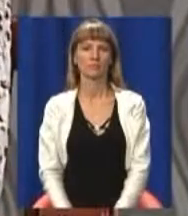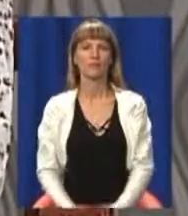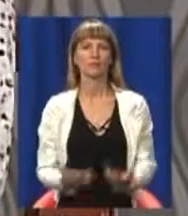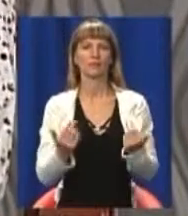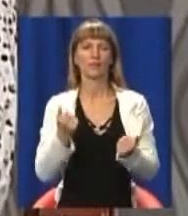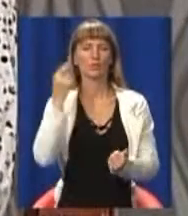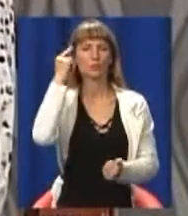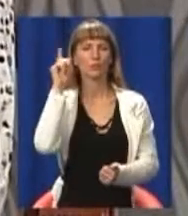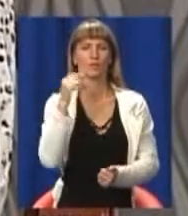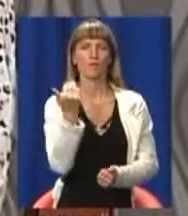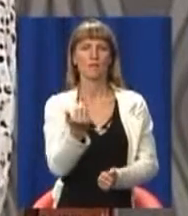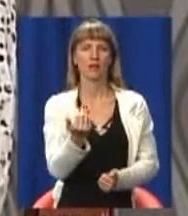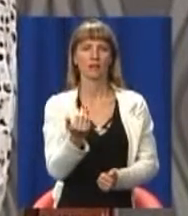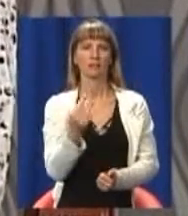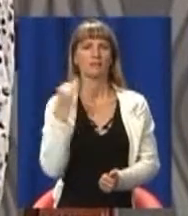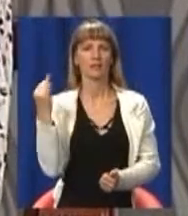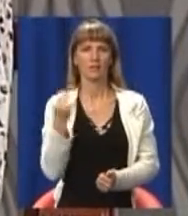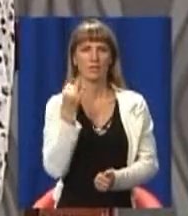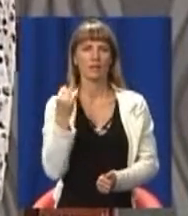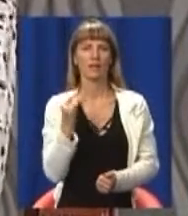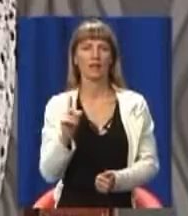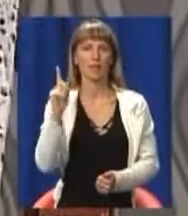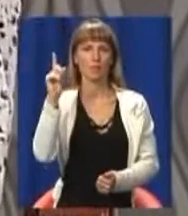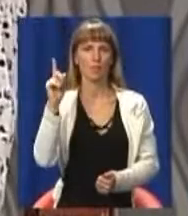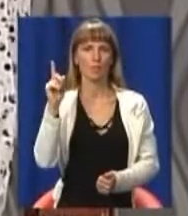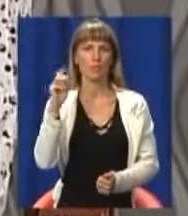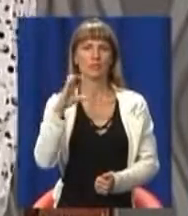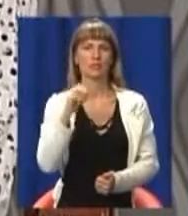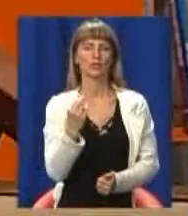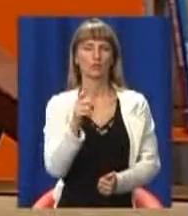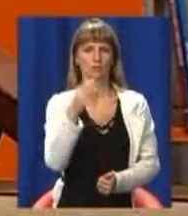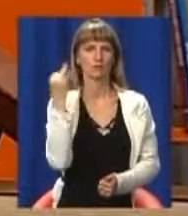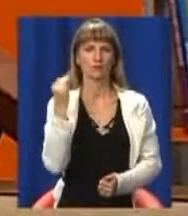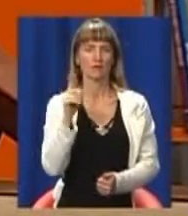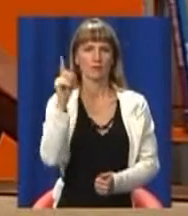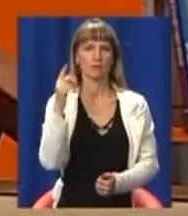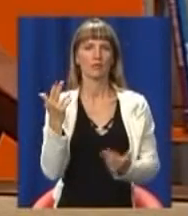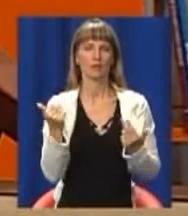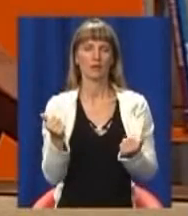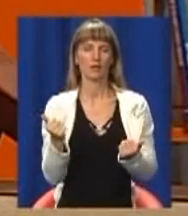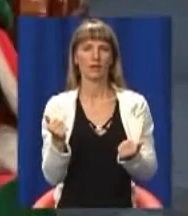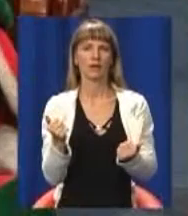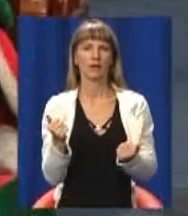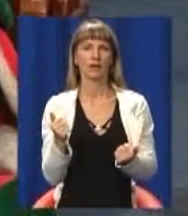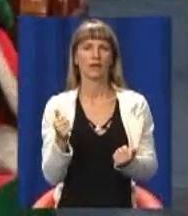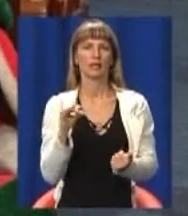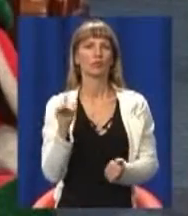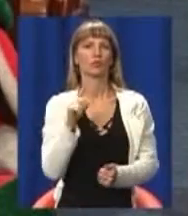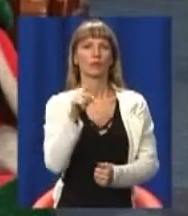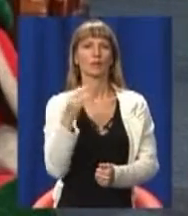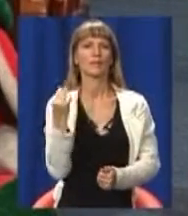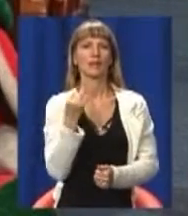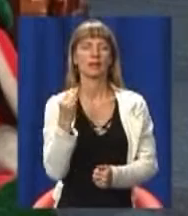Так, гадаємо, що ви все ж таки зацікавилися небом. Сашко, ти зацікавився небом? Так. Угу. І що